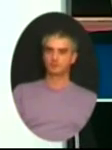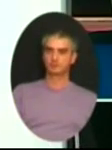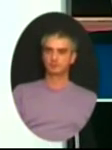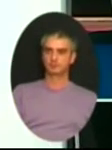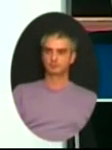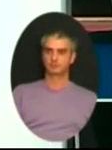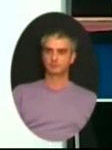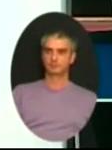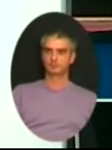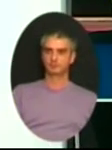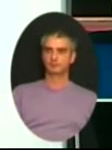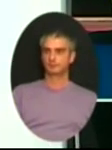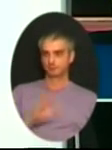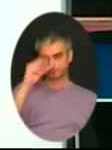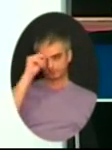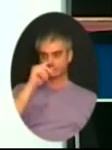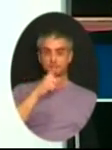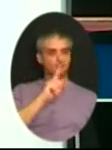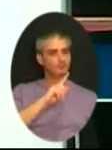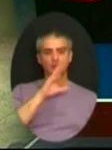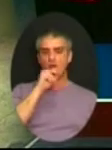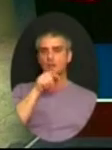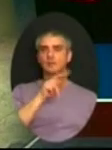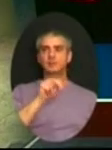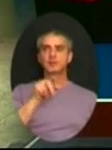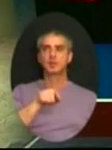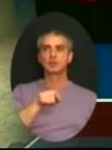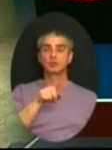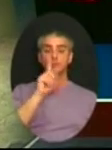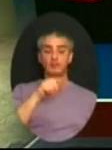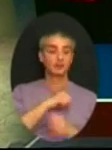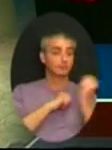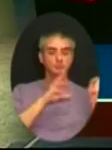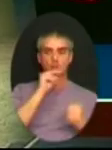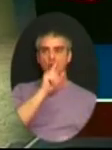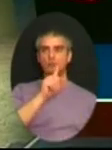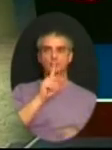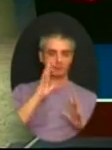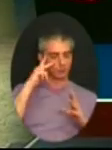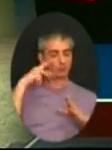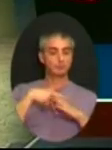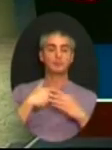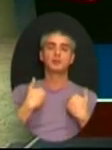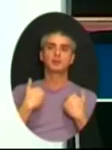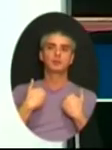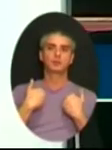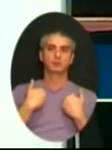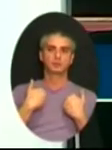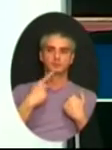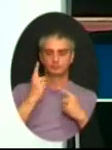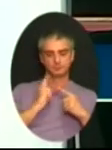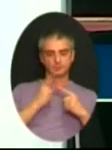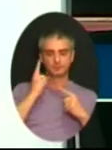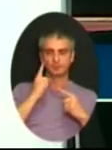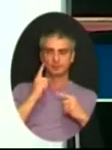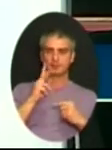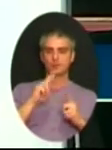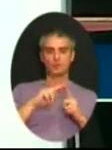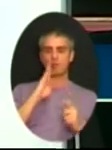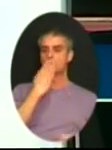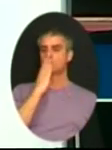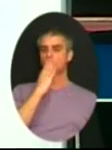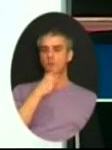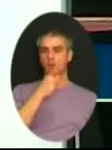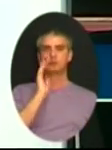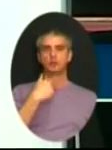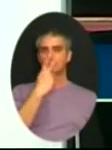רוצות, שגם גברים לא רוצים. כן, אבל אני רואה שהם לא מדברים על זה, וגם בשמאל לא מדברים על זה. זה מאוד מטריד אותי שיש, זה בדיוק הדאבל סטנדרט שאני